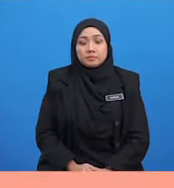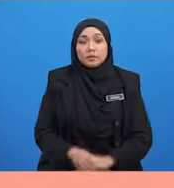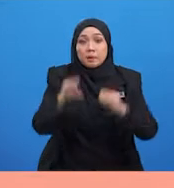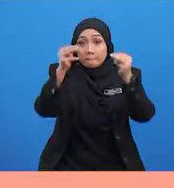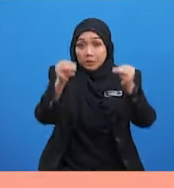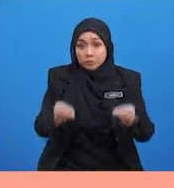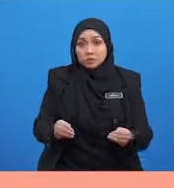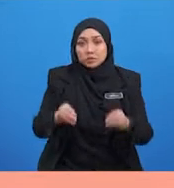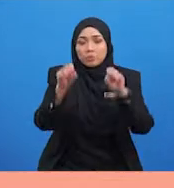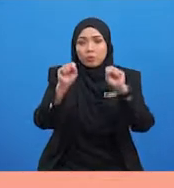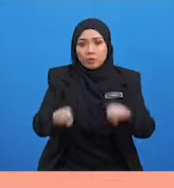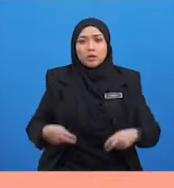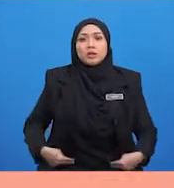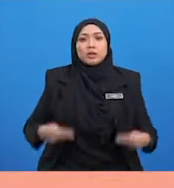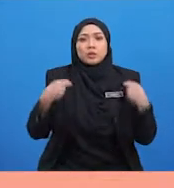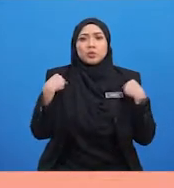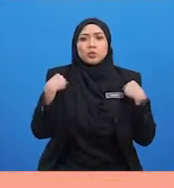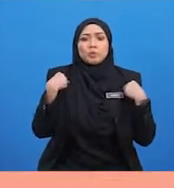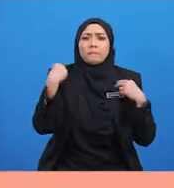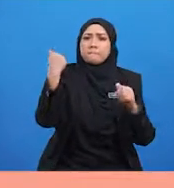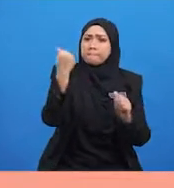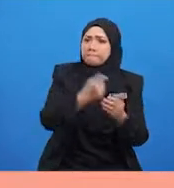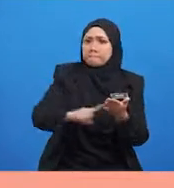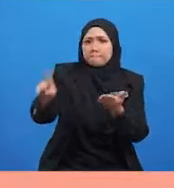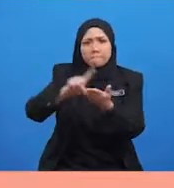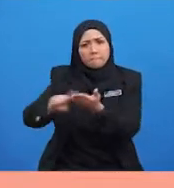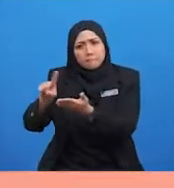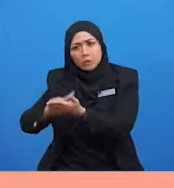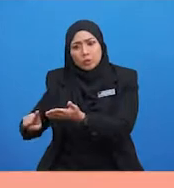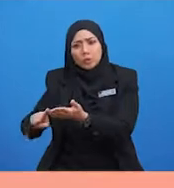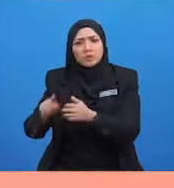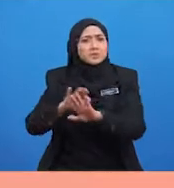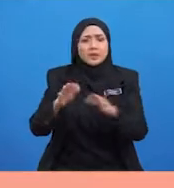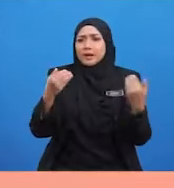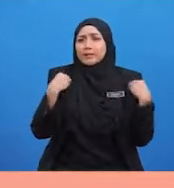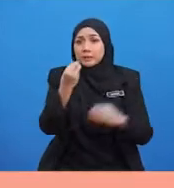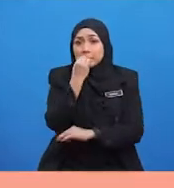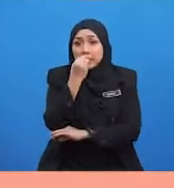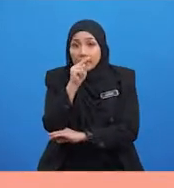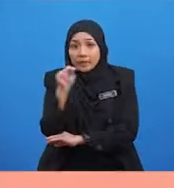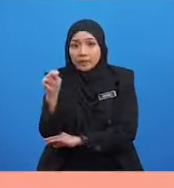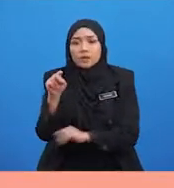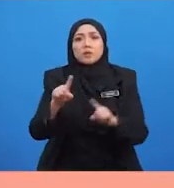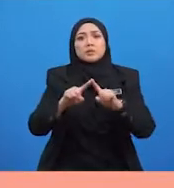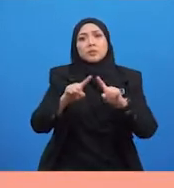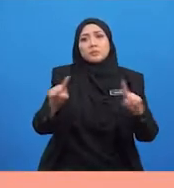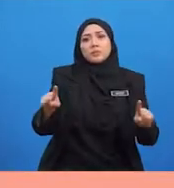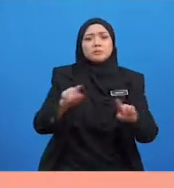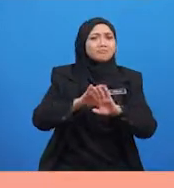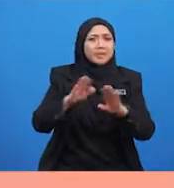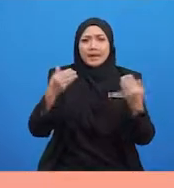Manusia boleh hidup berminggu-minggu tanpa makanan, tetapi tanpa air akan